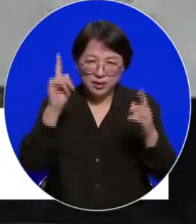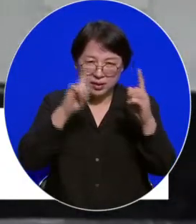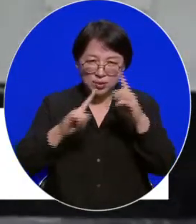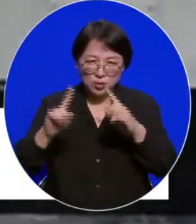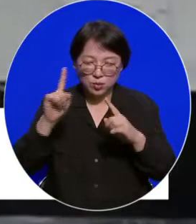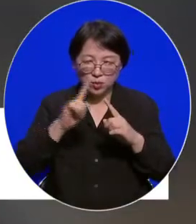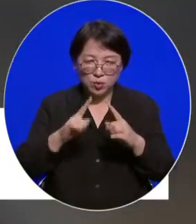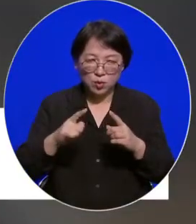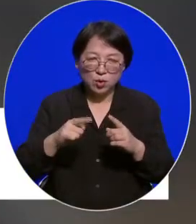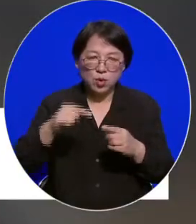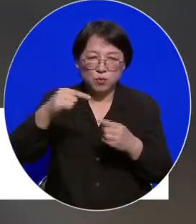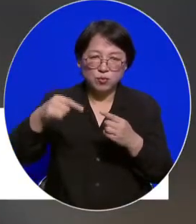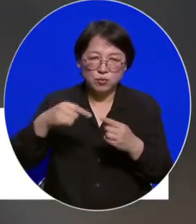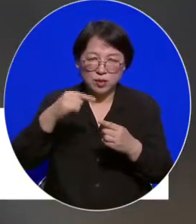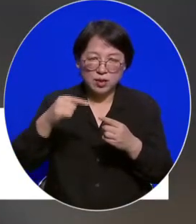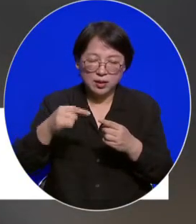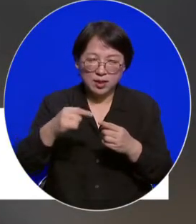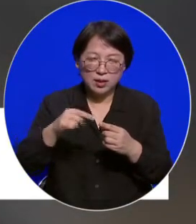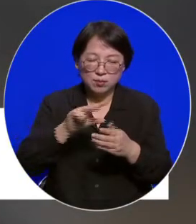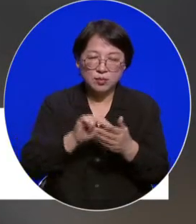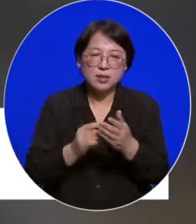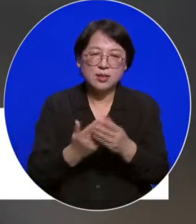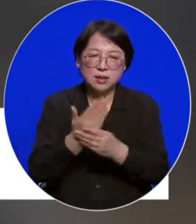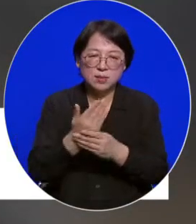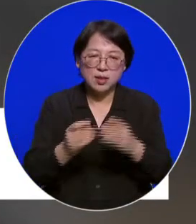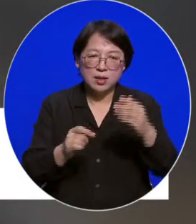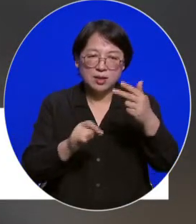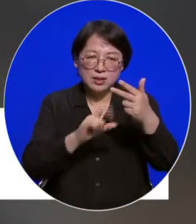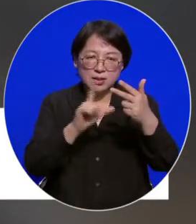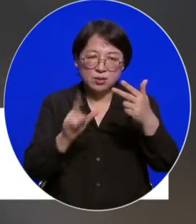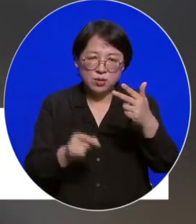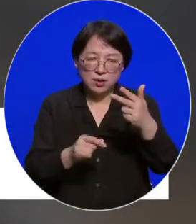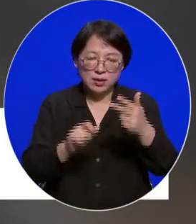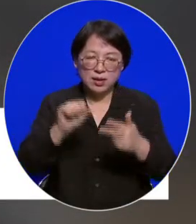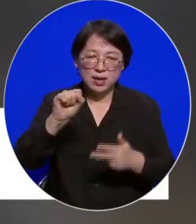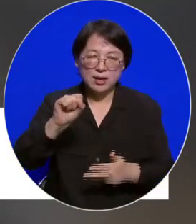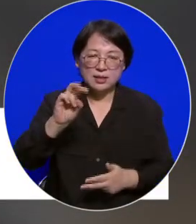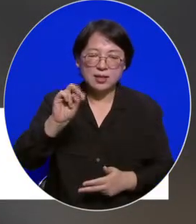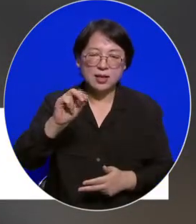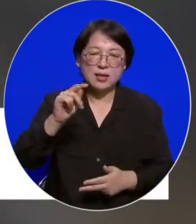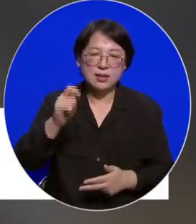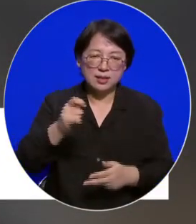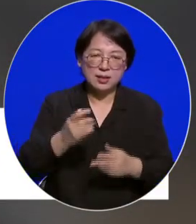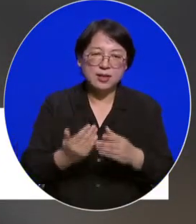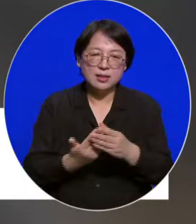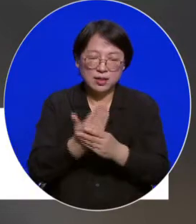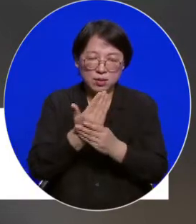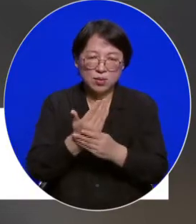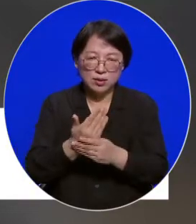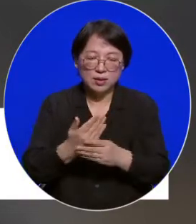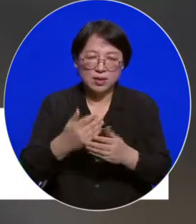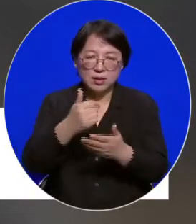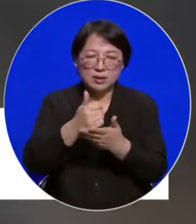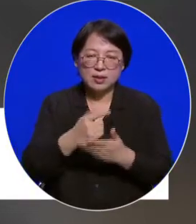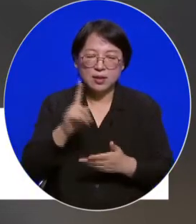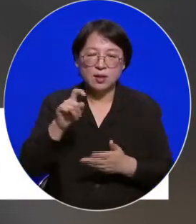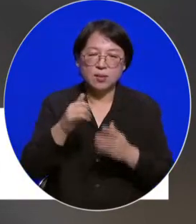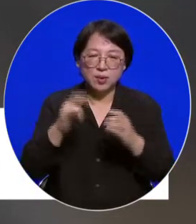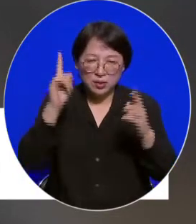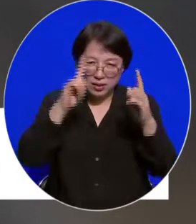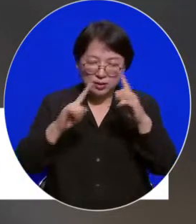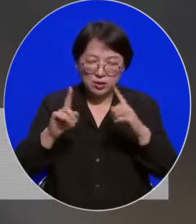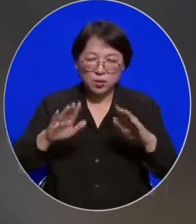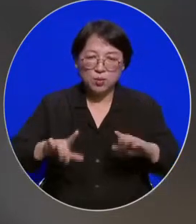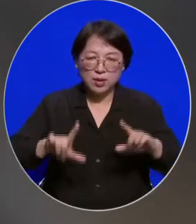차질을 빚었습니다. 7월에는 대전에서 SRT 열차 탈선 사고가 발생해 승객 11명이 다치는 등 올해에만 철도